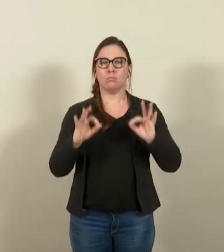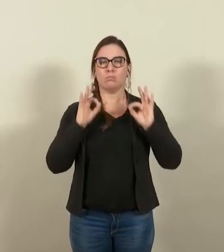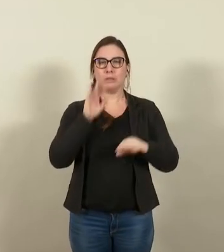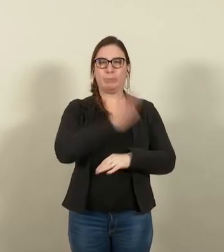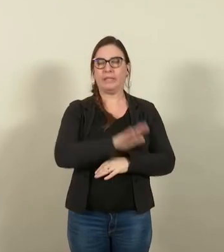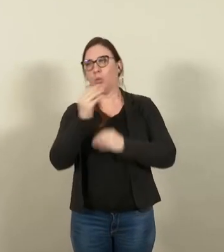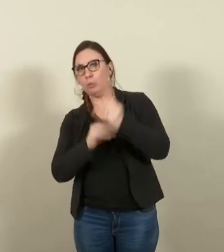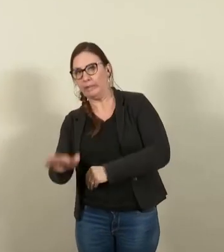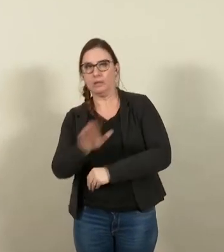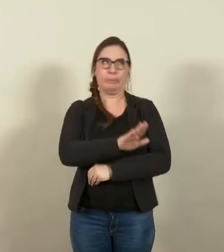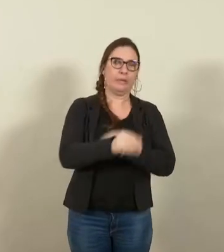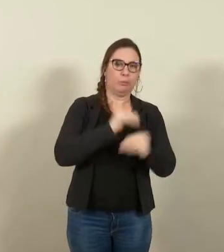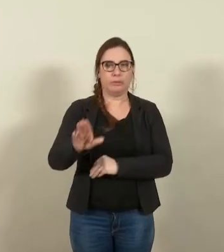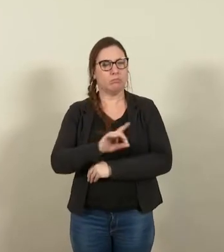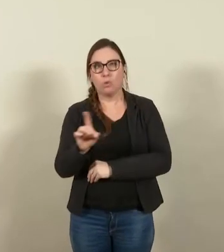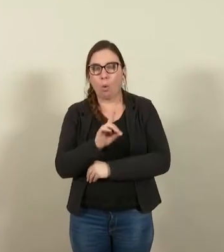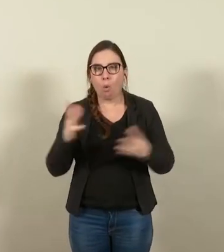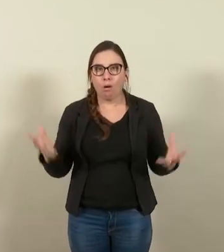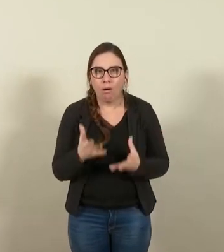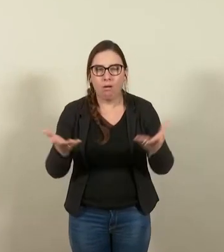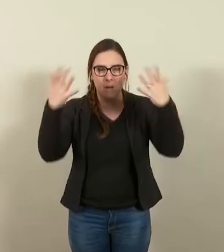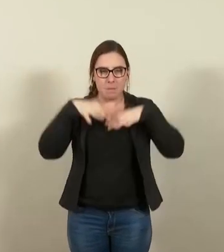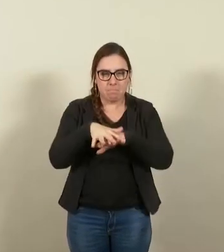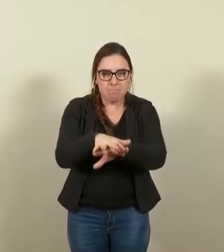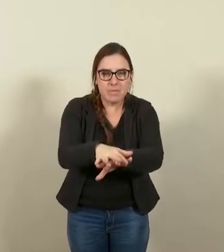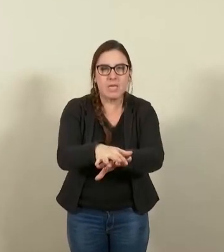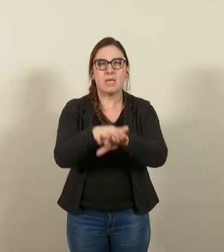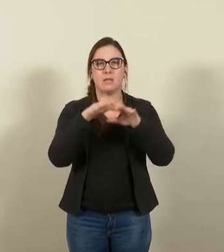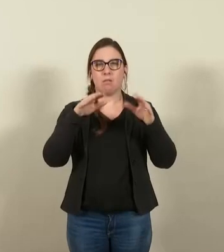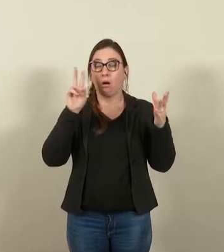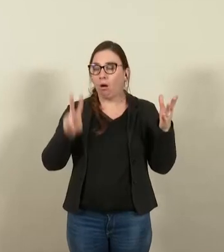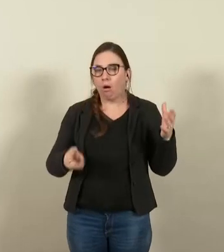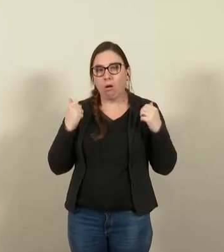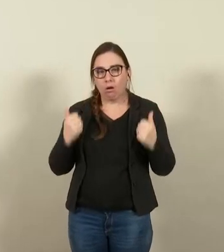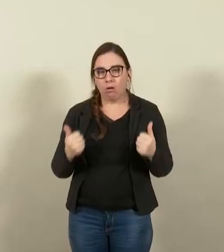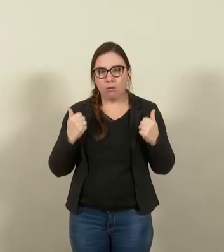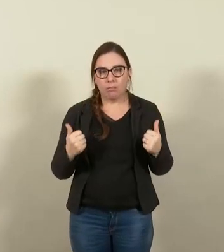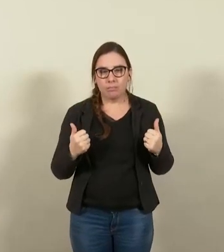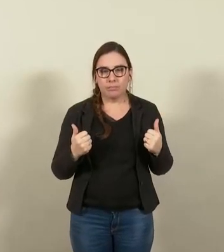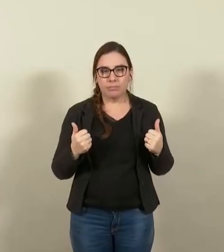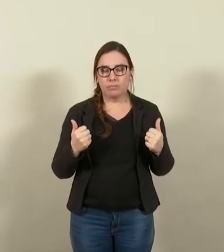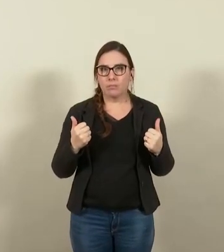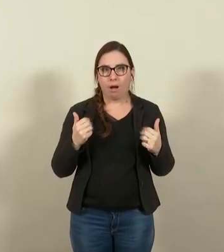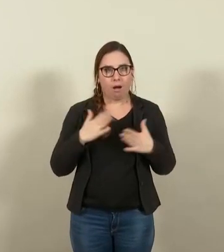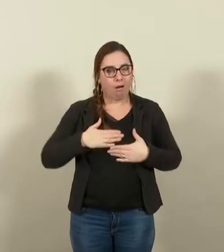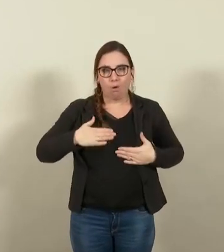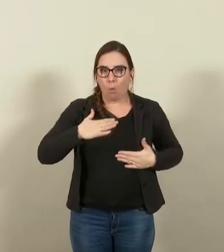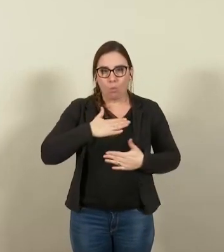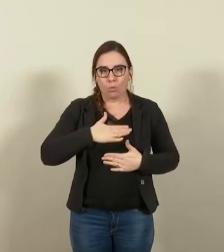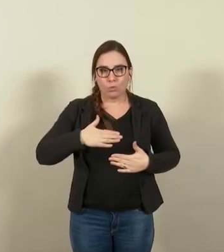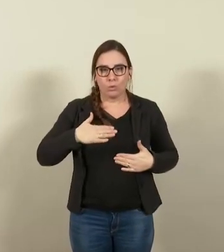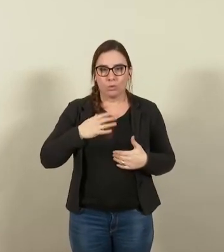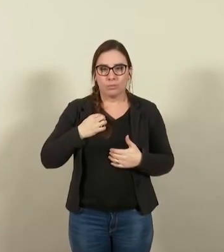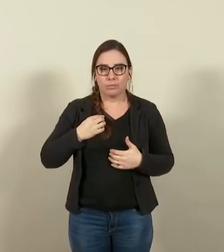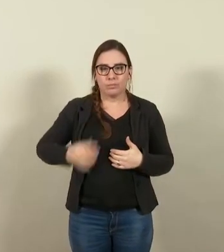vous voulez promouvoir la la la mixité vraiment c'est super et alors je me réjouis que